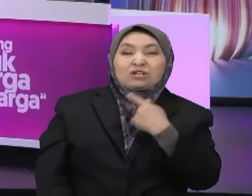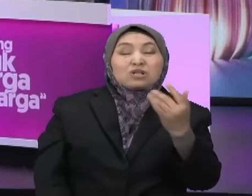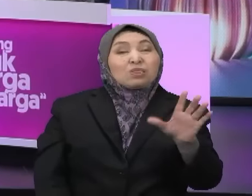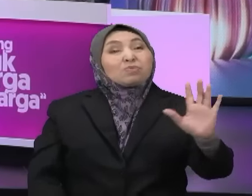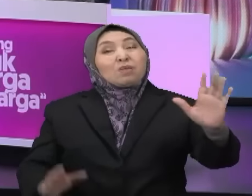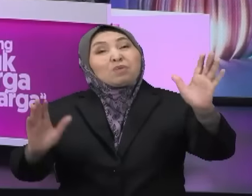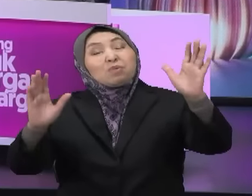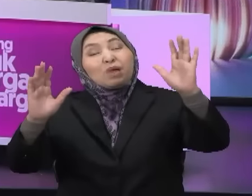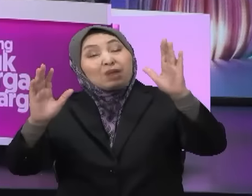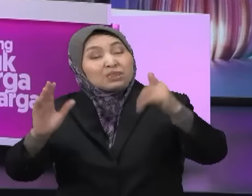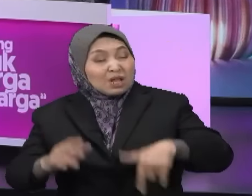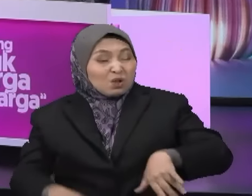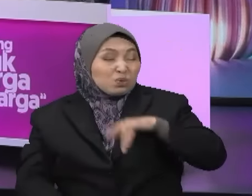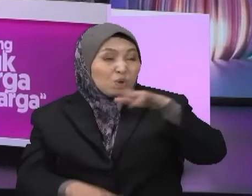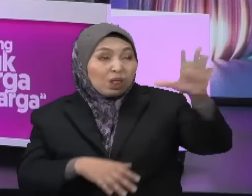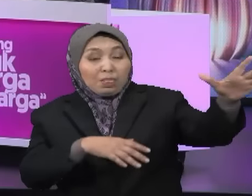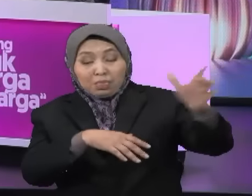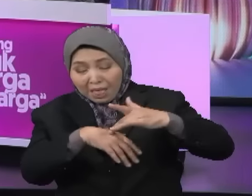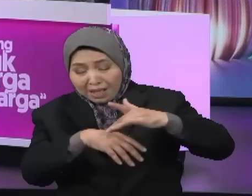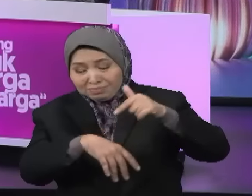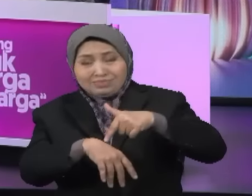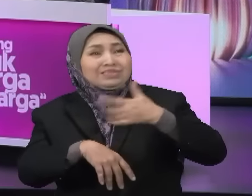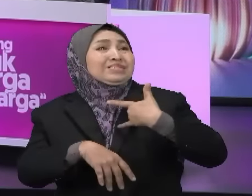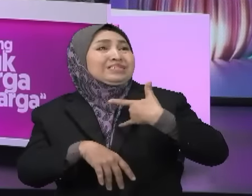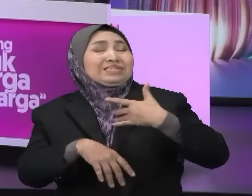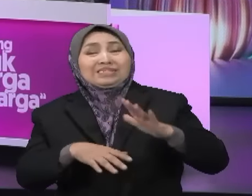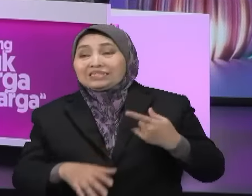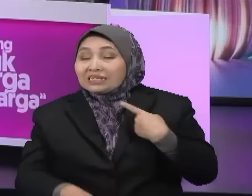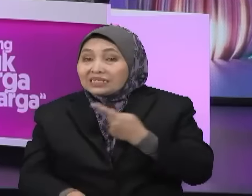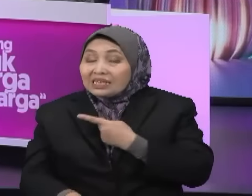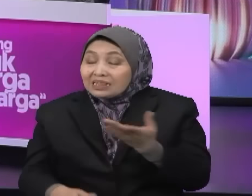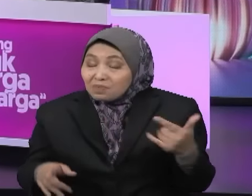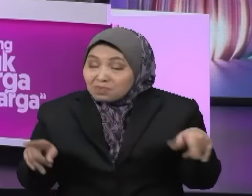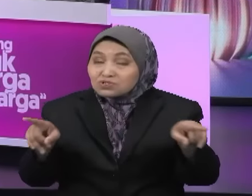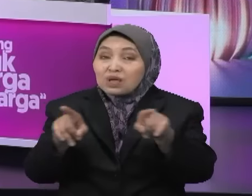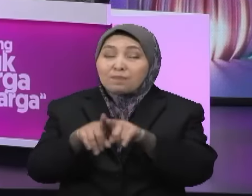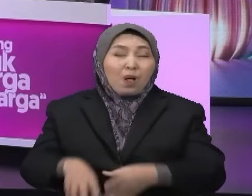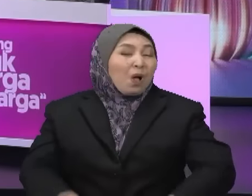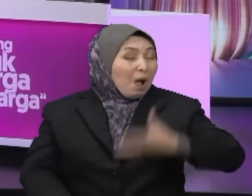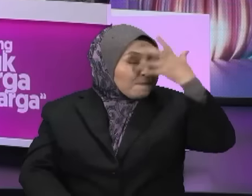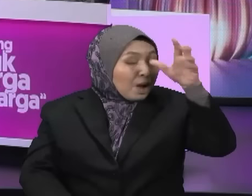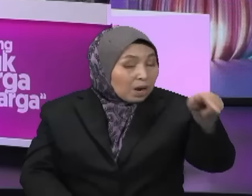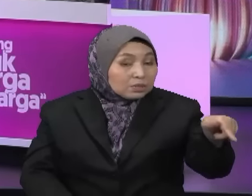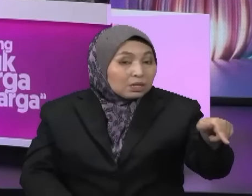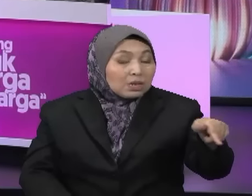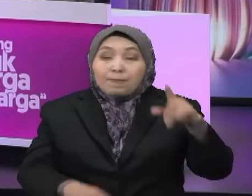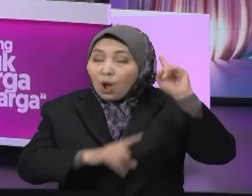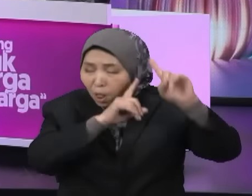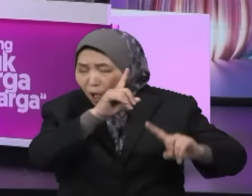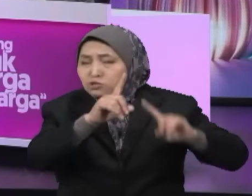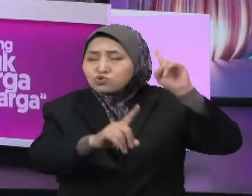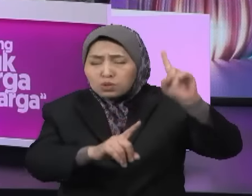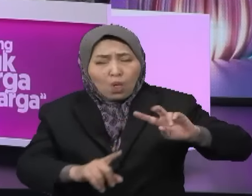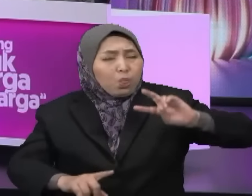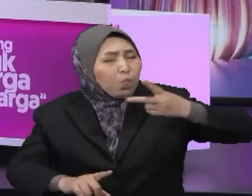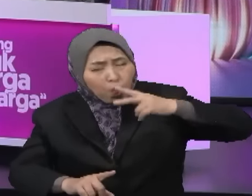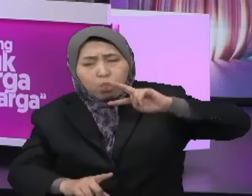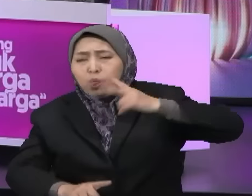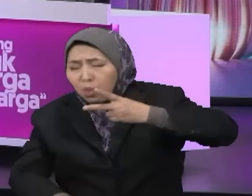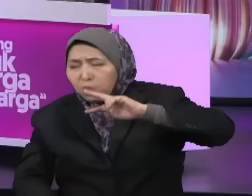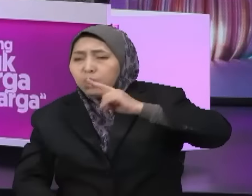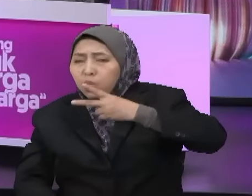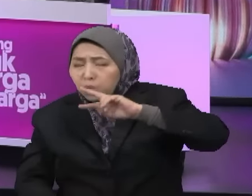dengan dia, kotornya pun akan terpalit daripada kita. Kalau kita pun marah dia, dia akan beri alasan lagi. Malah dia pusing sana,